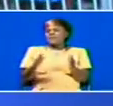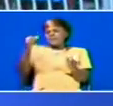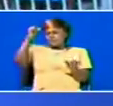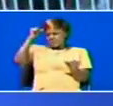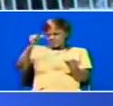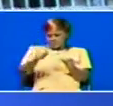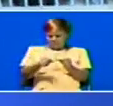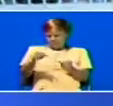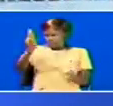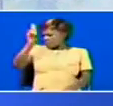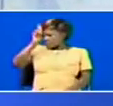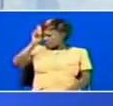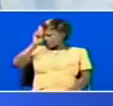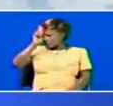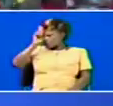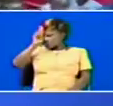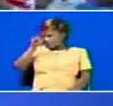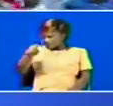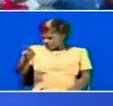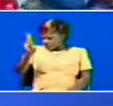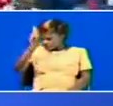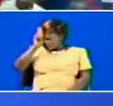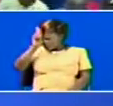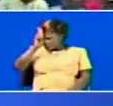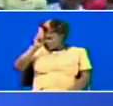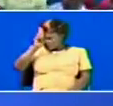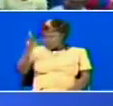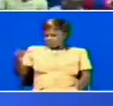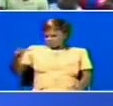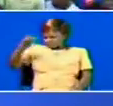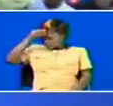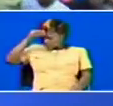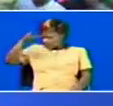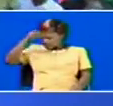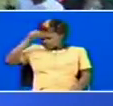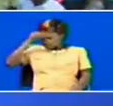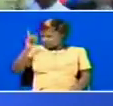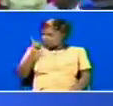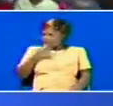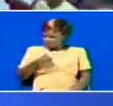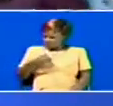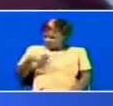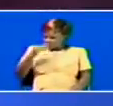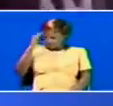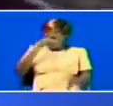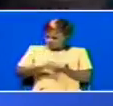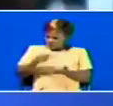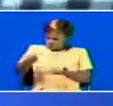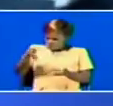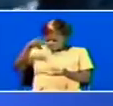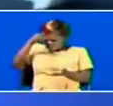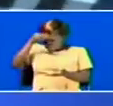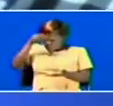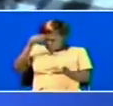kwamba askari, kama wewe ni askari, ni mtu ambaye ushapitia mafunzo. Ndio. Kwa hivyo sisi tunaamini kwamba ulifunzwa.